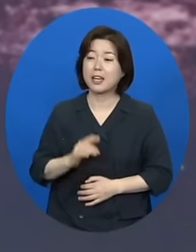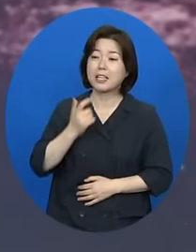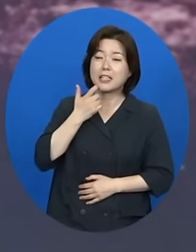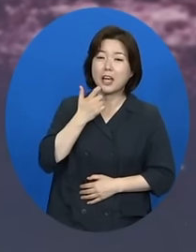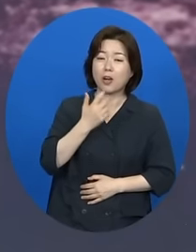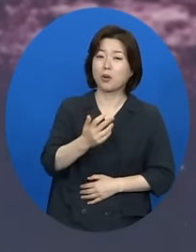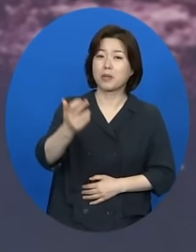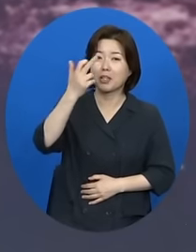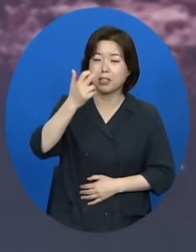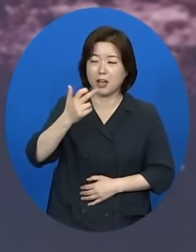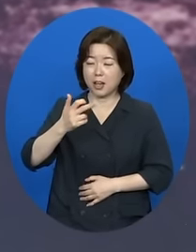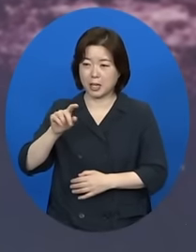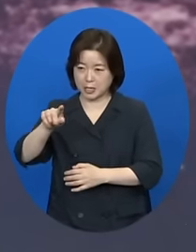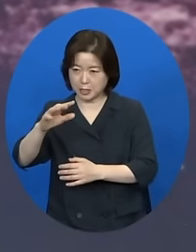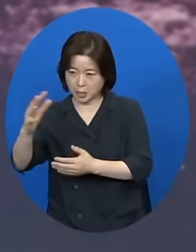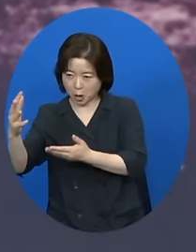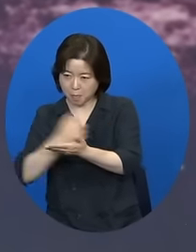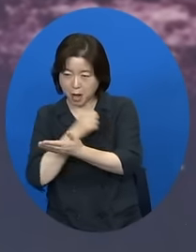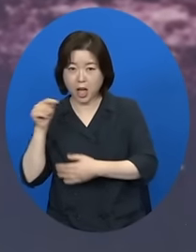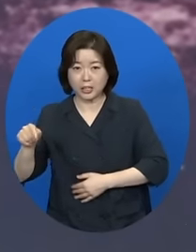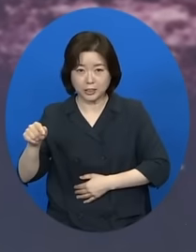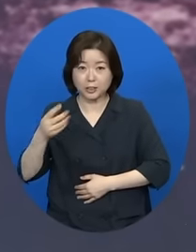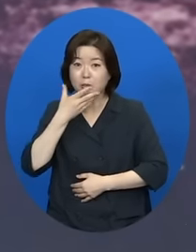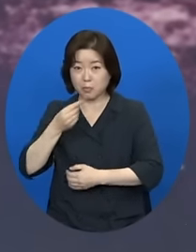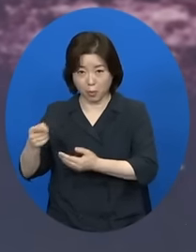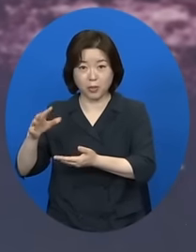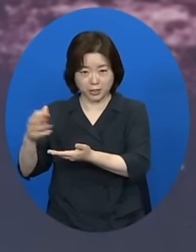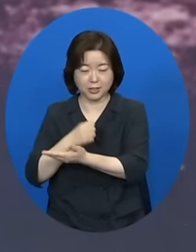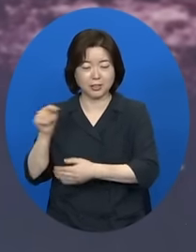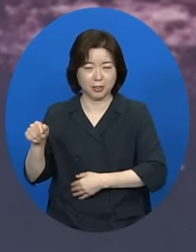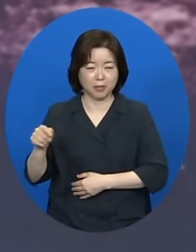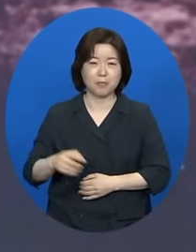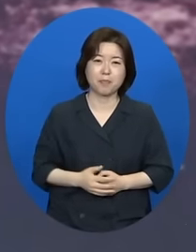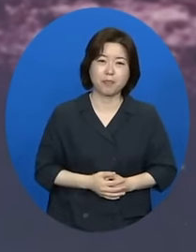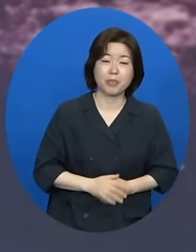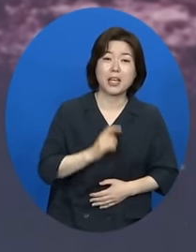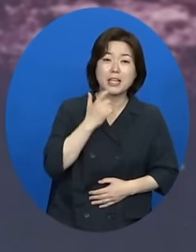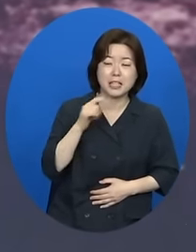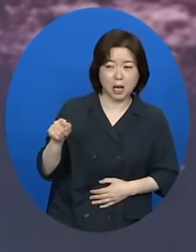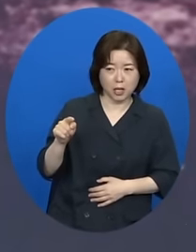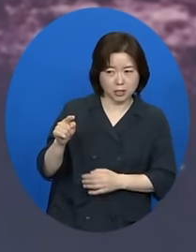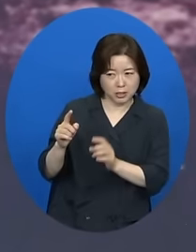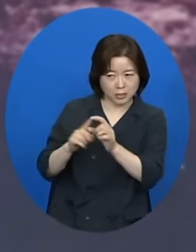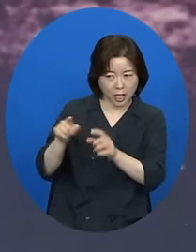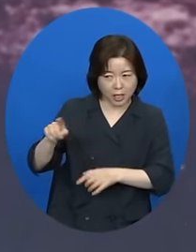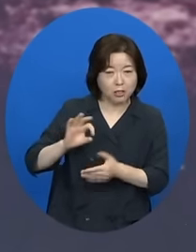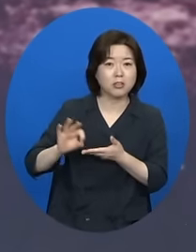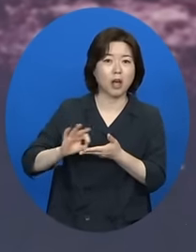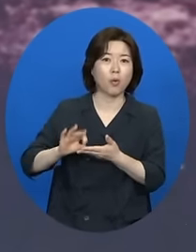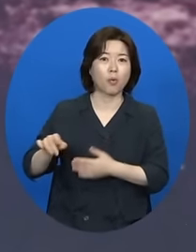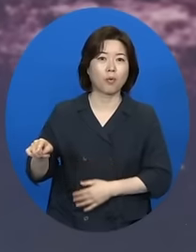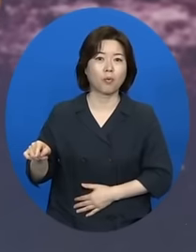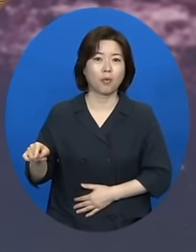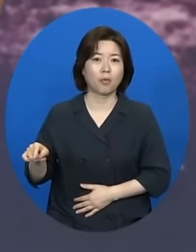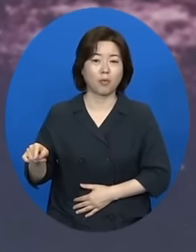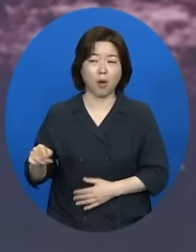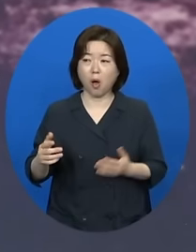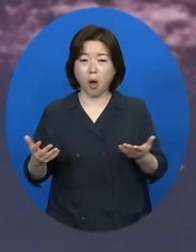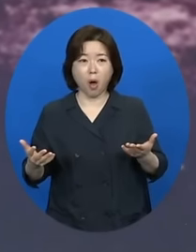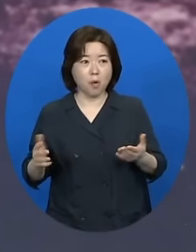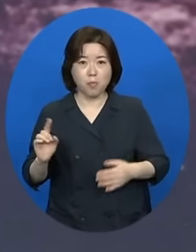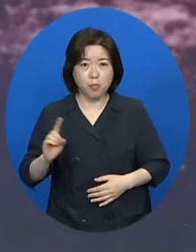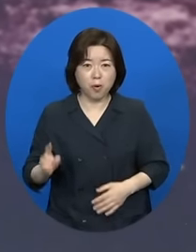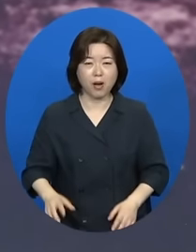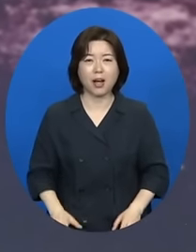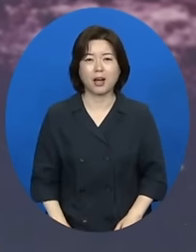형의 베라카를 탈취했던 그 베라카를 말하는 거죠. 근데 지금 야곱이 그 단어를 쓰고 있어요. 야, 이게 뭐냐 했더니,